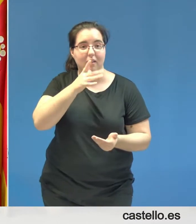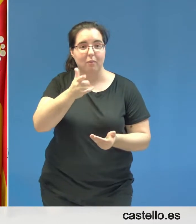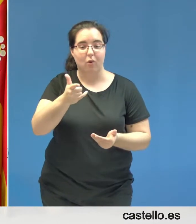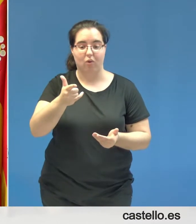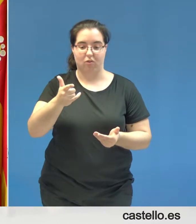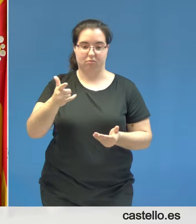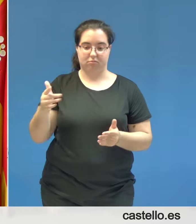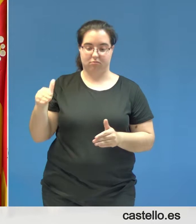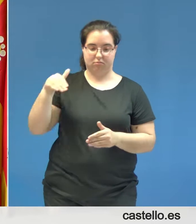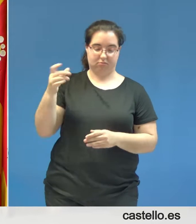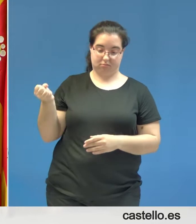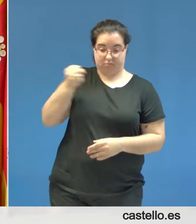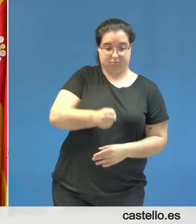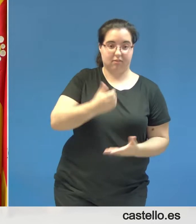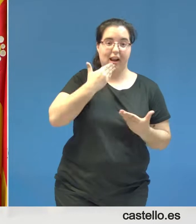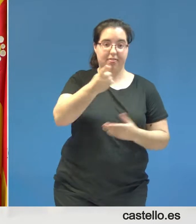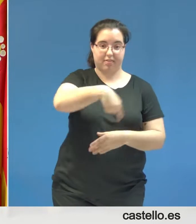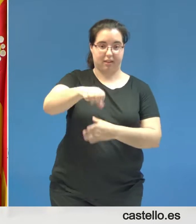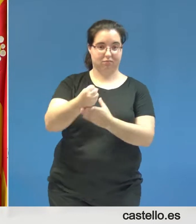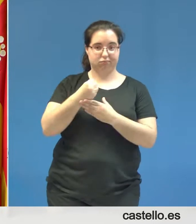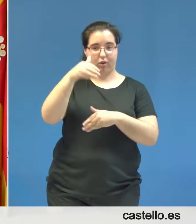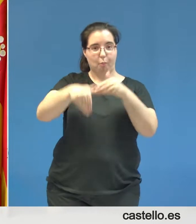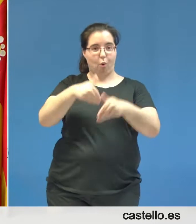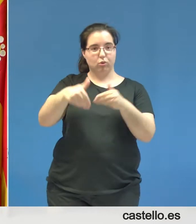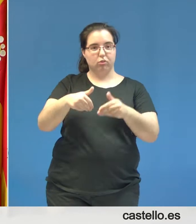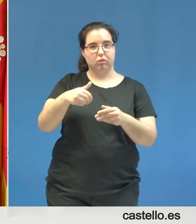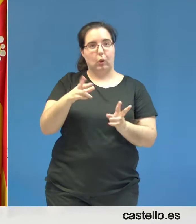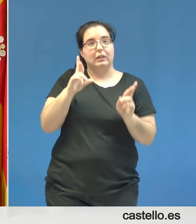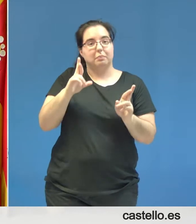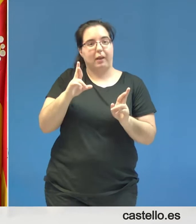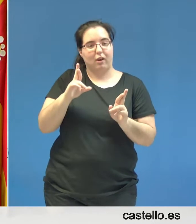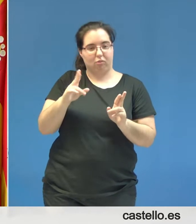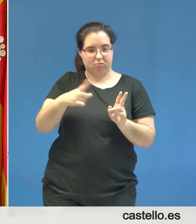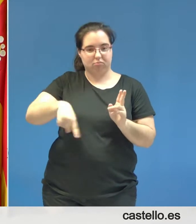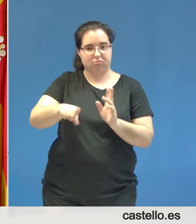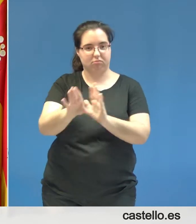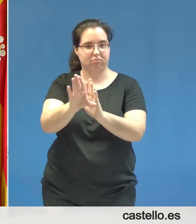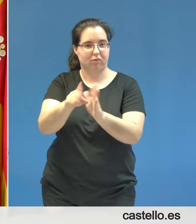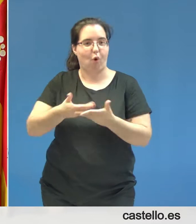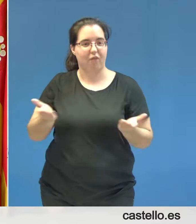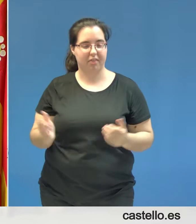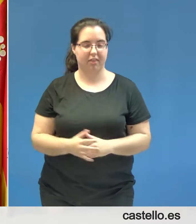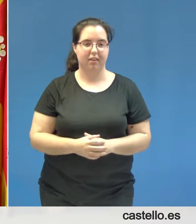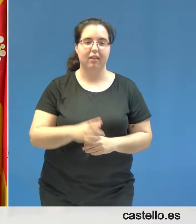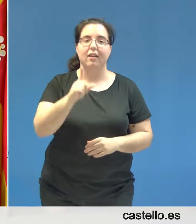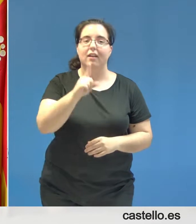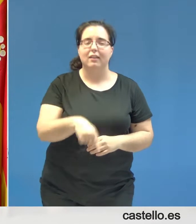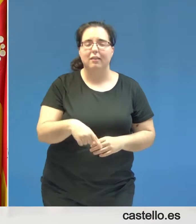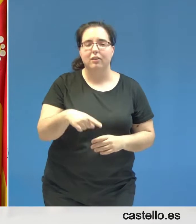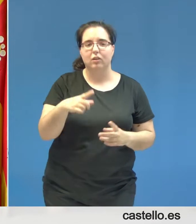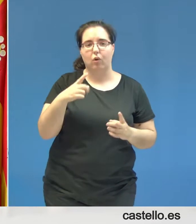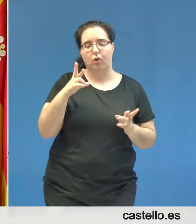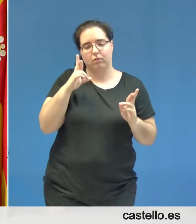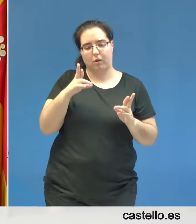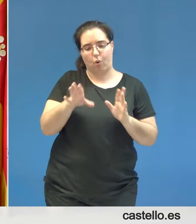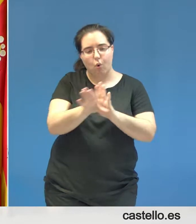Esperem no haver-vos defraudat. Hem treballat de valent perquè sigui així. Pel que fa a mi, seguiré on sempre he estat, lluitant per un país una